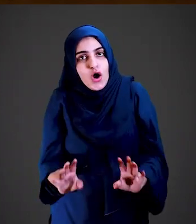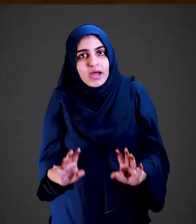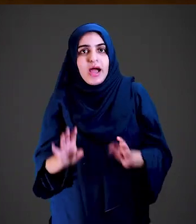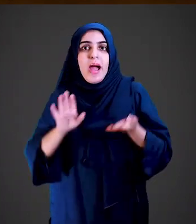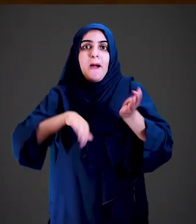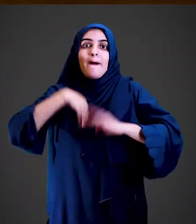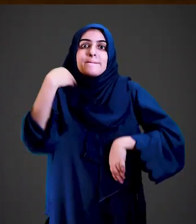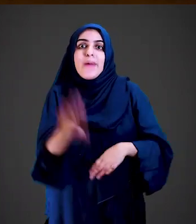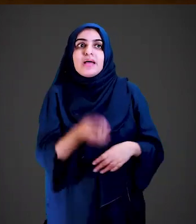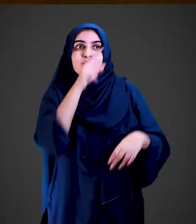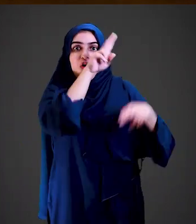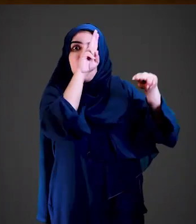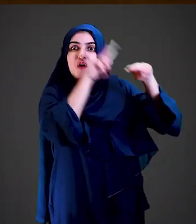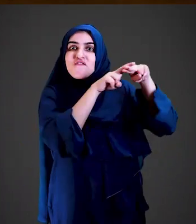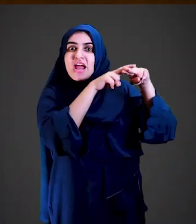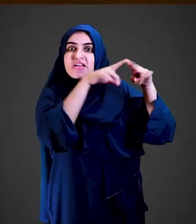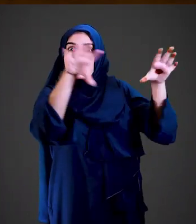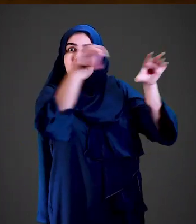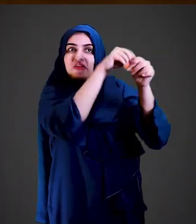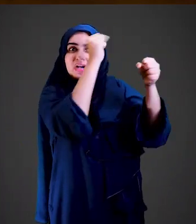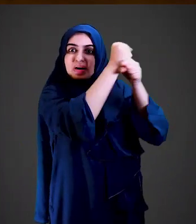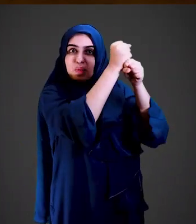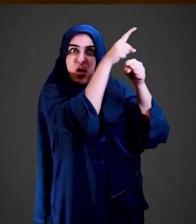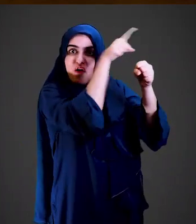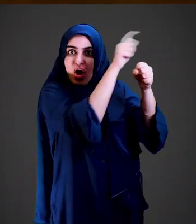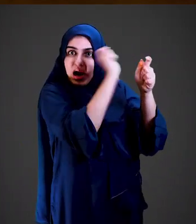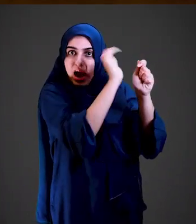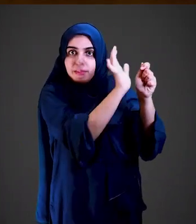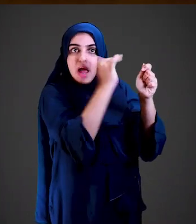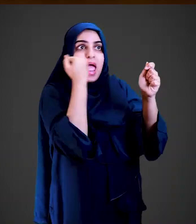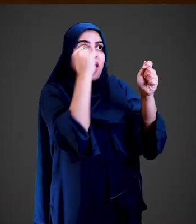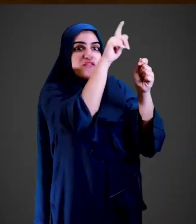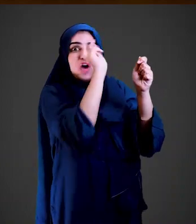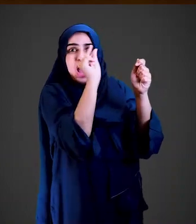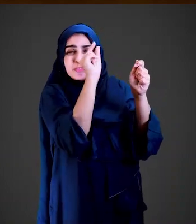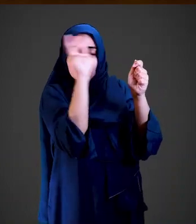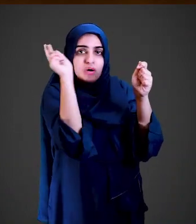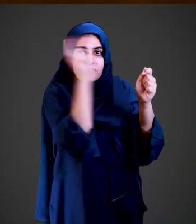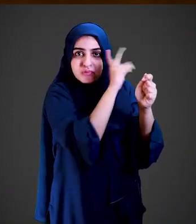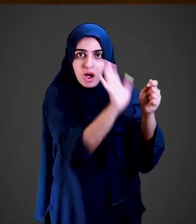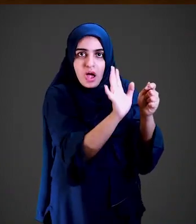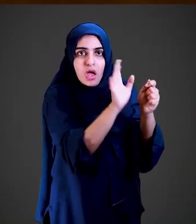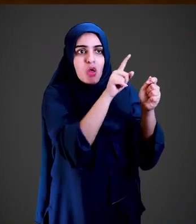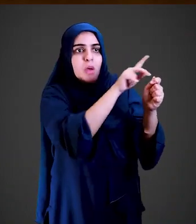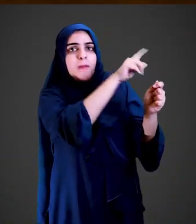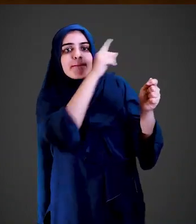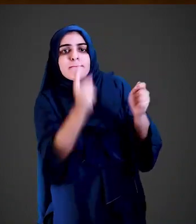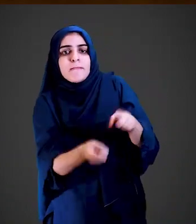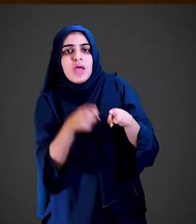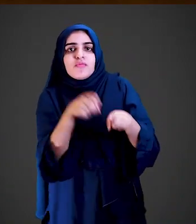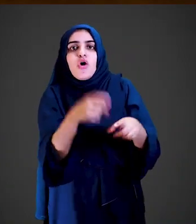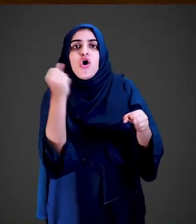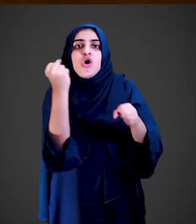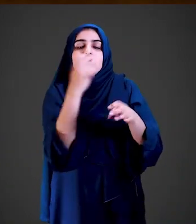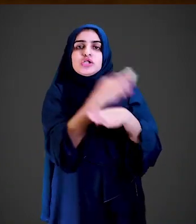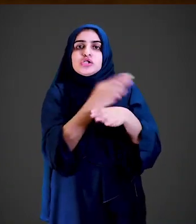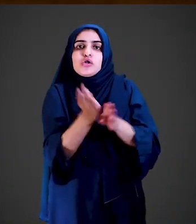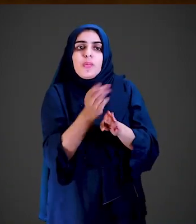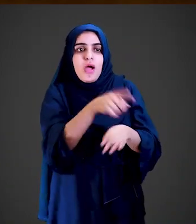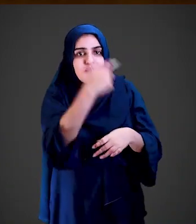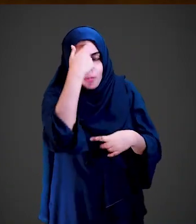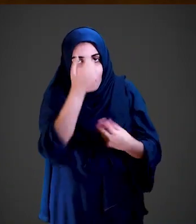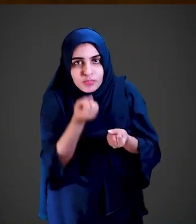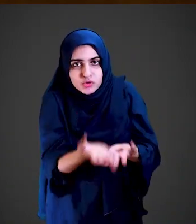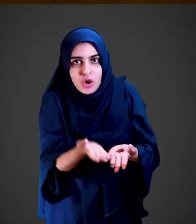کام آپ کا وفاق کر رہا ہوتا ہے اس کی ایک دور ہلنے سے اس کا افیکٹ سبائی حکومت پہ سبائی حکومت سے نیچے زلہی